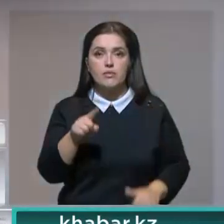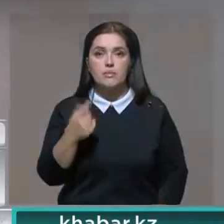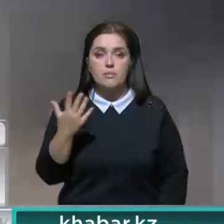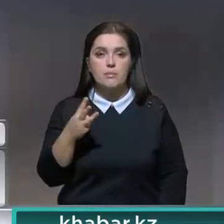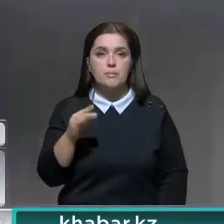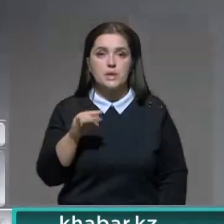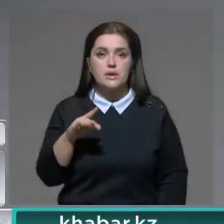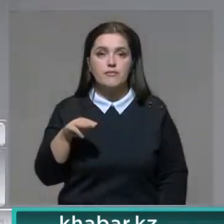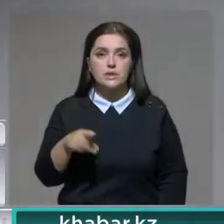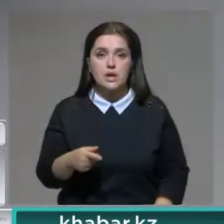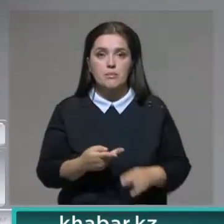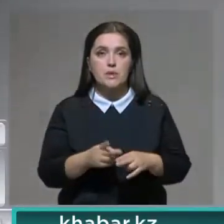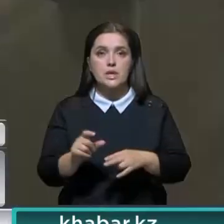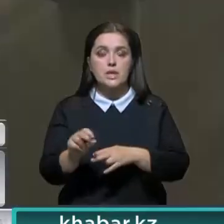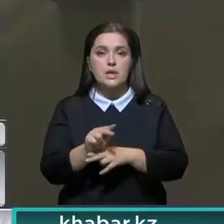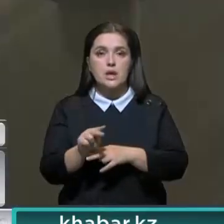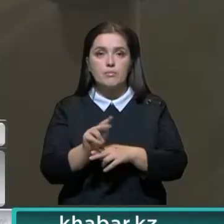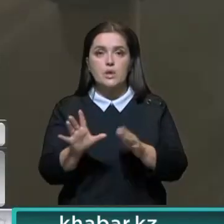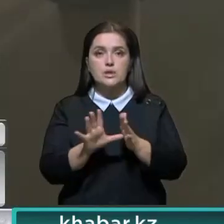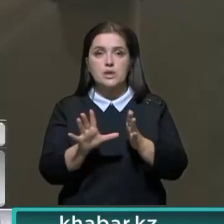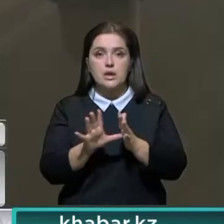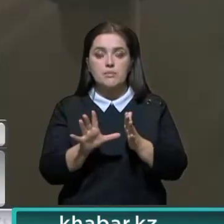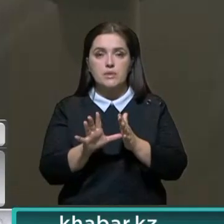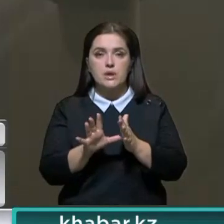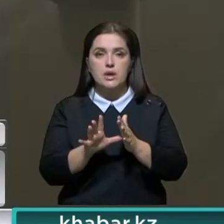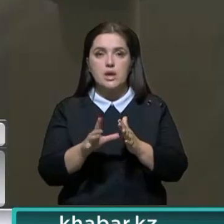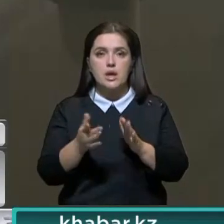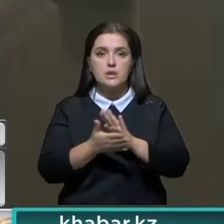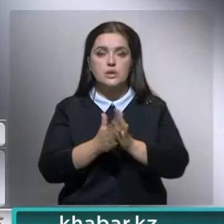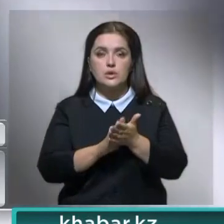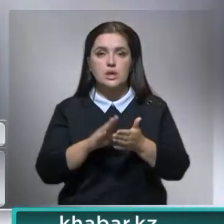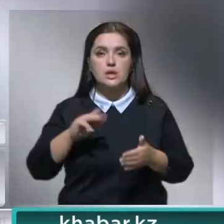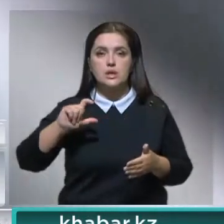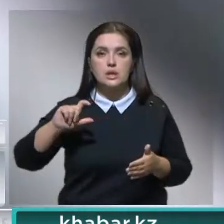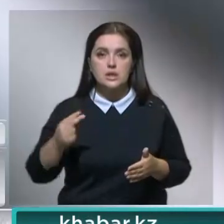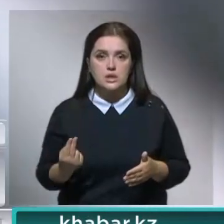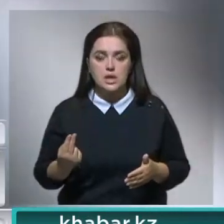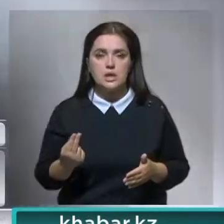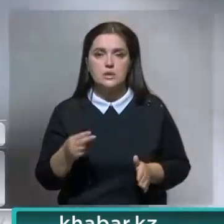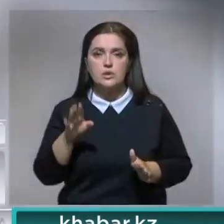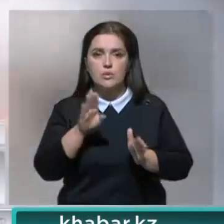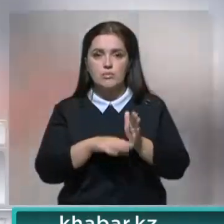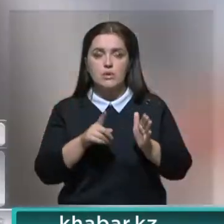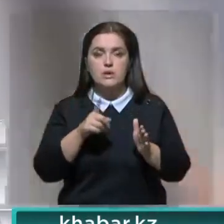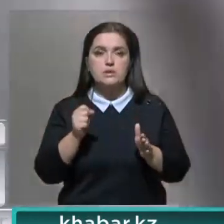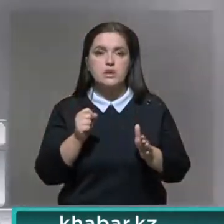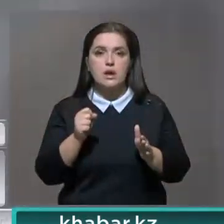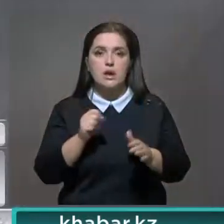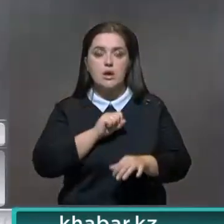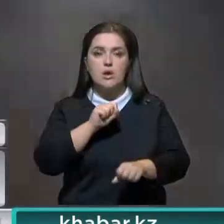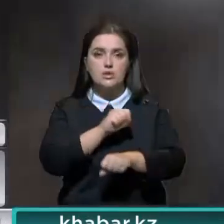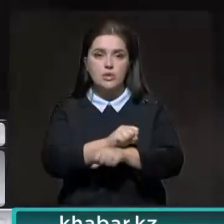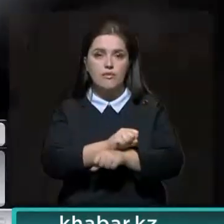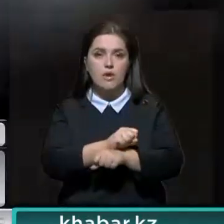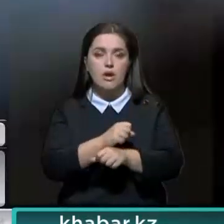2,5 миллиардов тенге, предназначенных на ремонт теплоэнергоцентрали. Напомню, ситуация на ТЭЦ плачевная. За прошлый